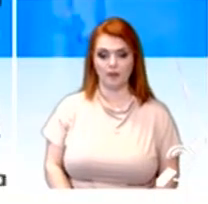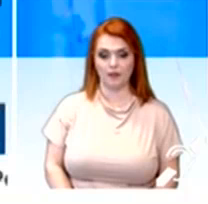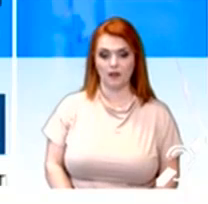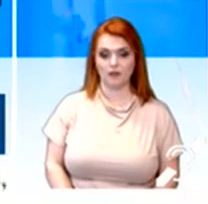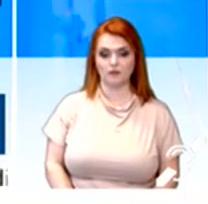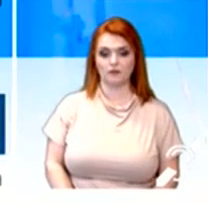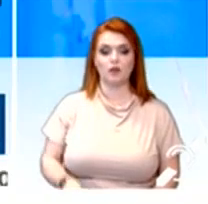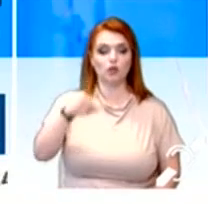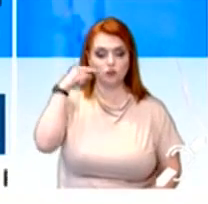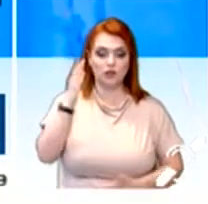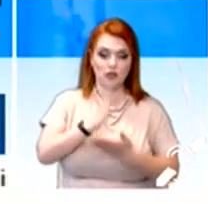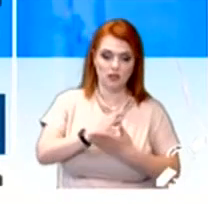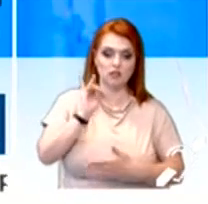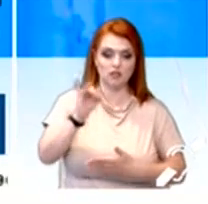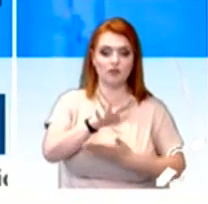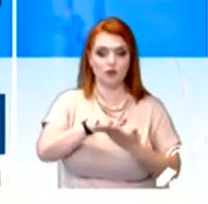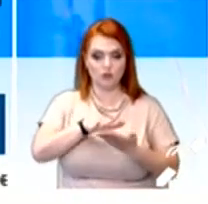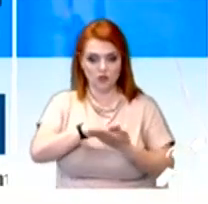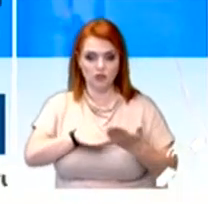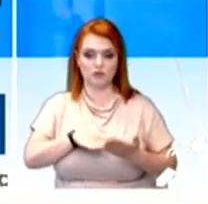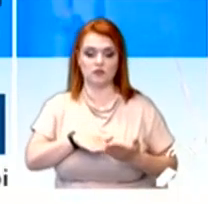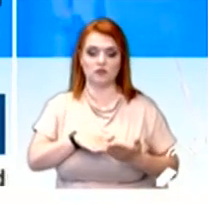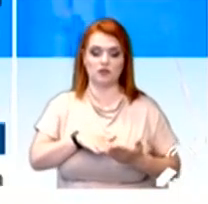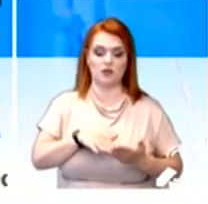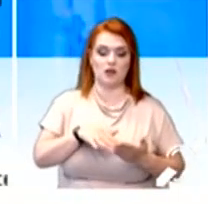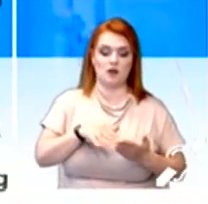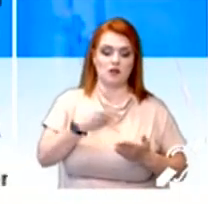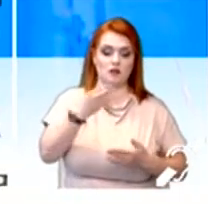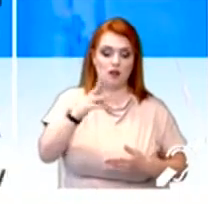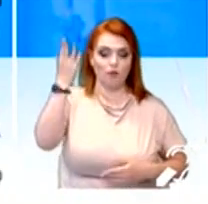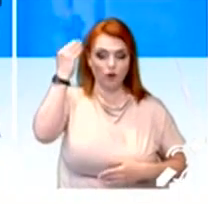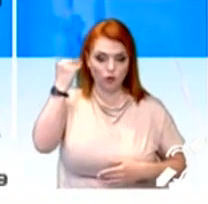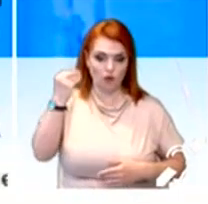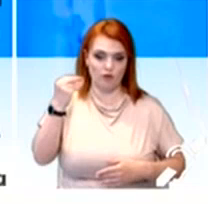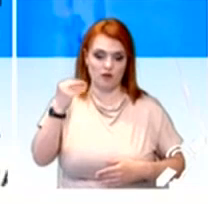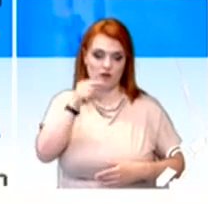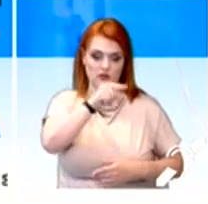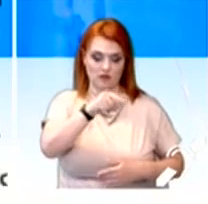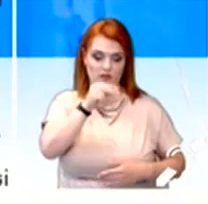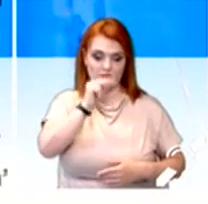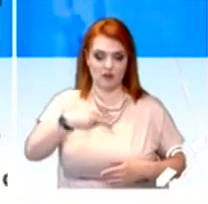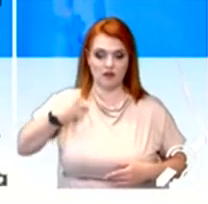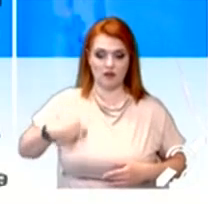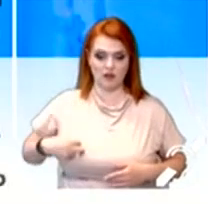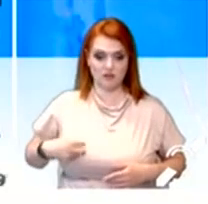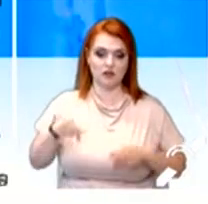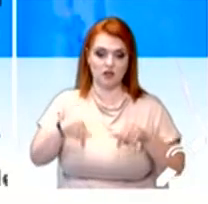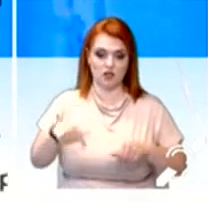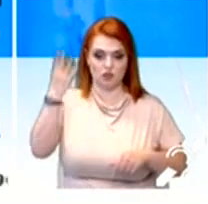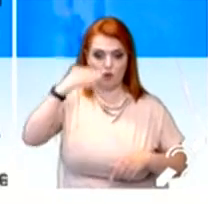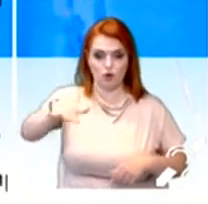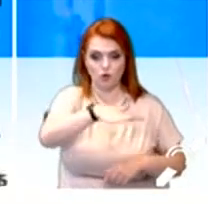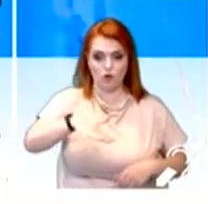Russia is and will continue to be the most direct and immediate threat to